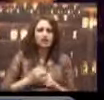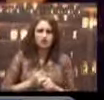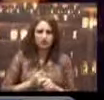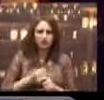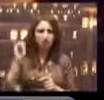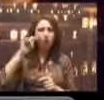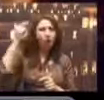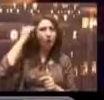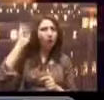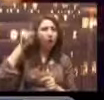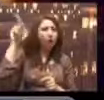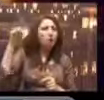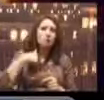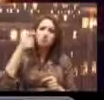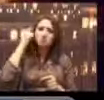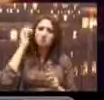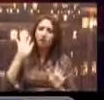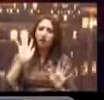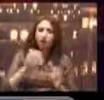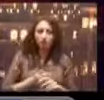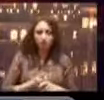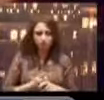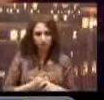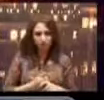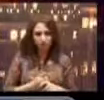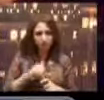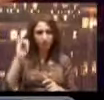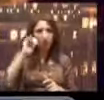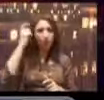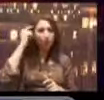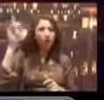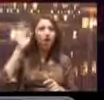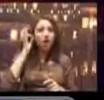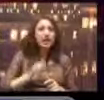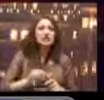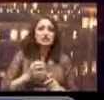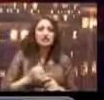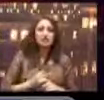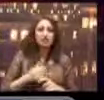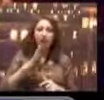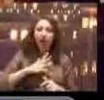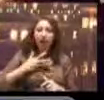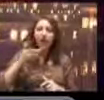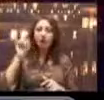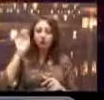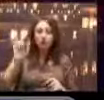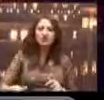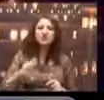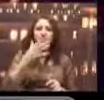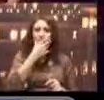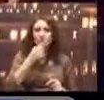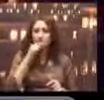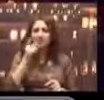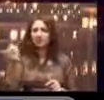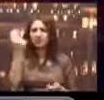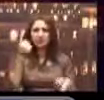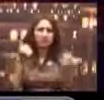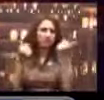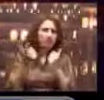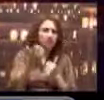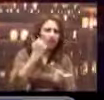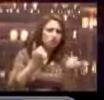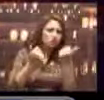في دماغه يعني رمز ما في دماغه، وهو كان مصر لا انا عايز ده كده، حتى لو مش منطقي بالنسبه للناس